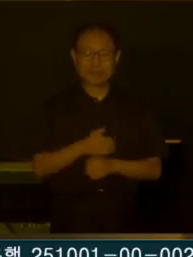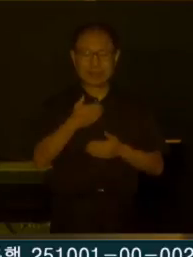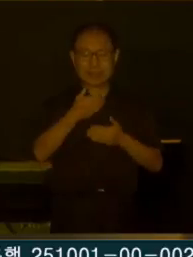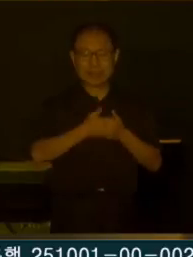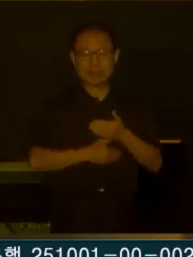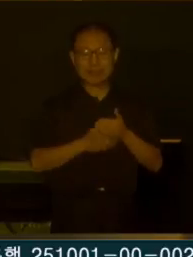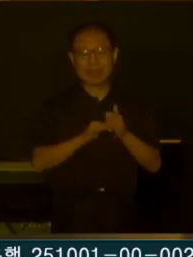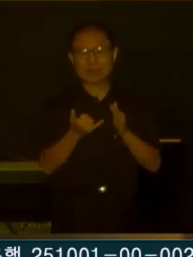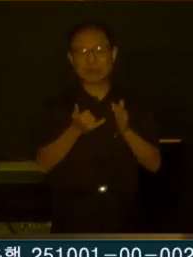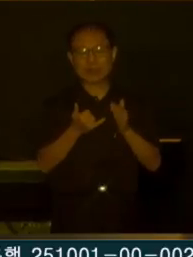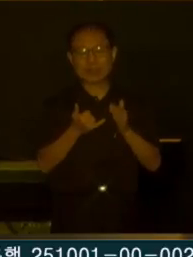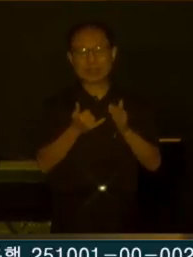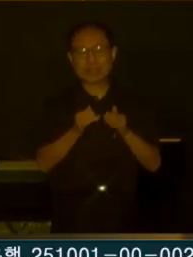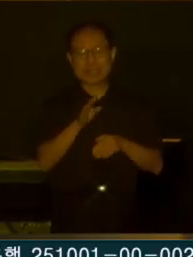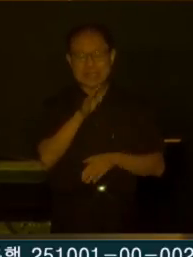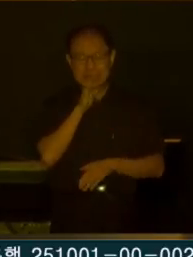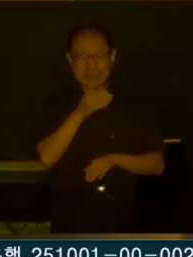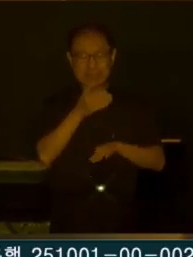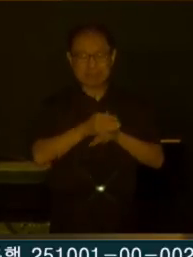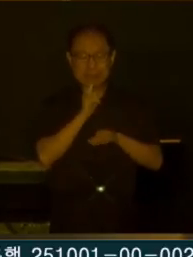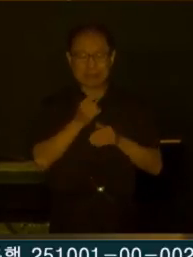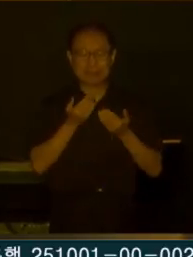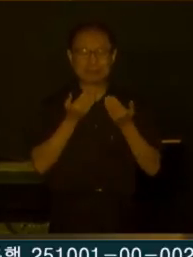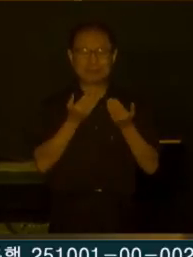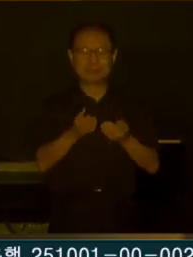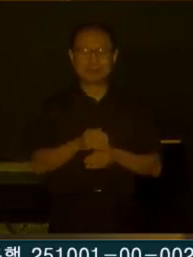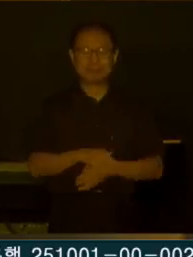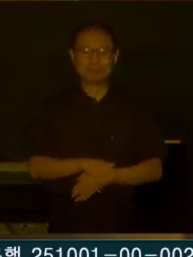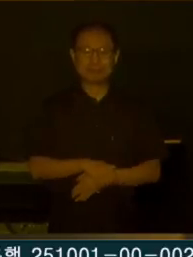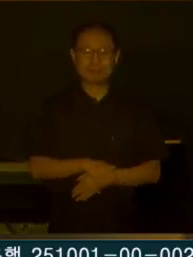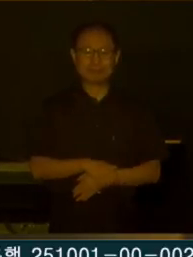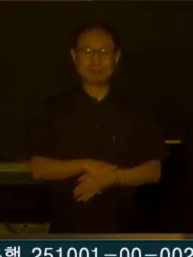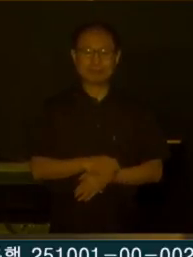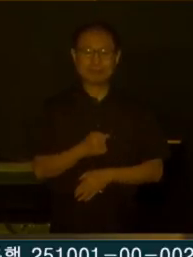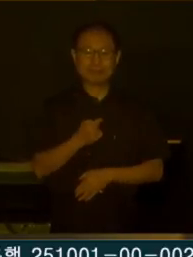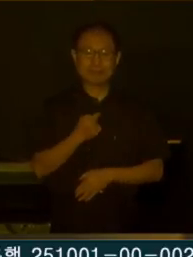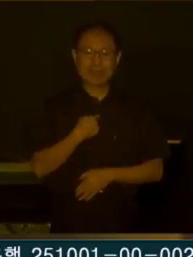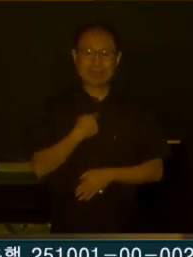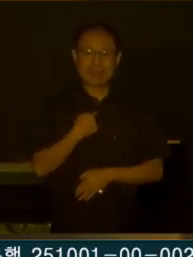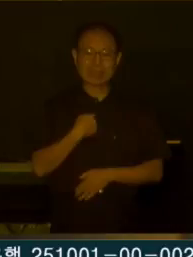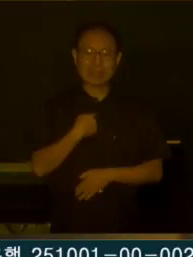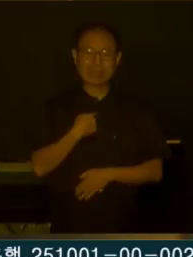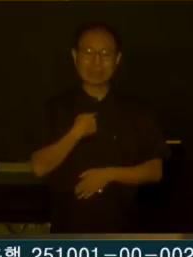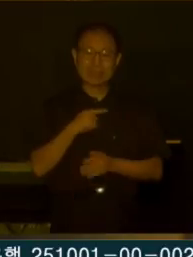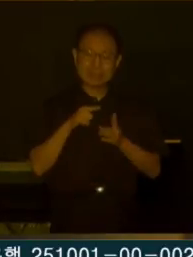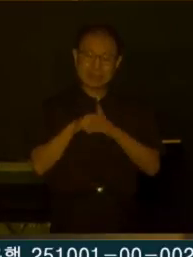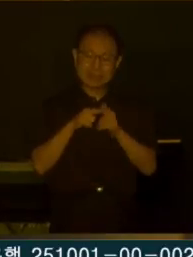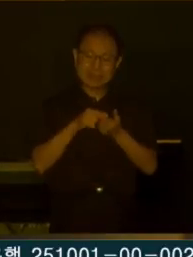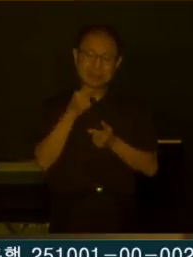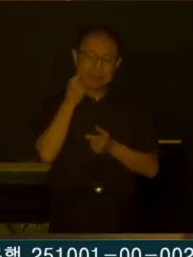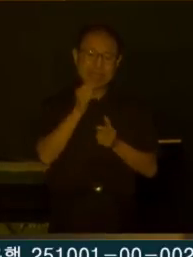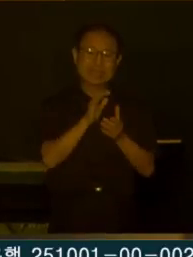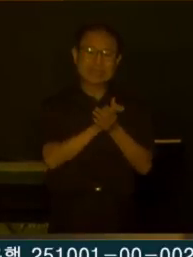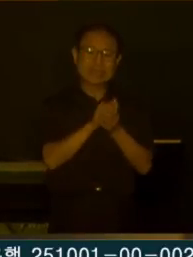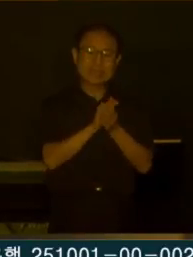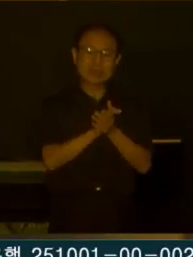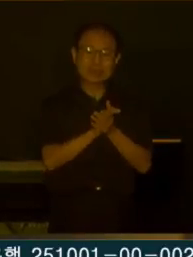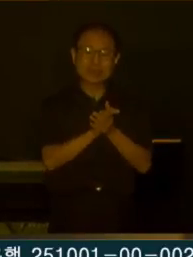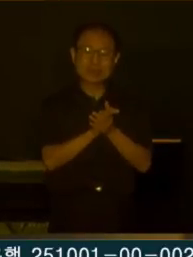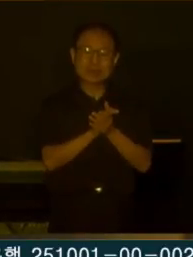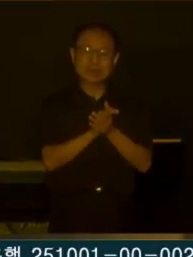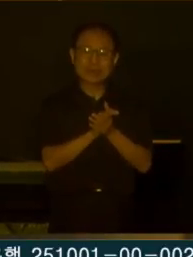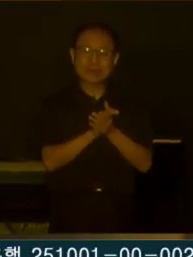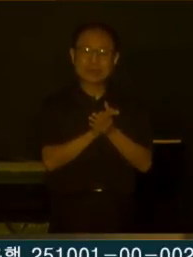유족분들께 진심으로 고맙습니다. 제가 다 알지 못하는 고인의 친구와